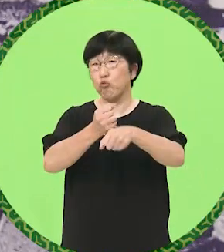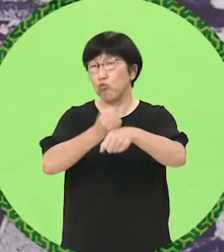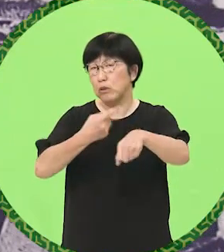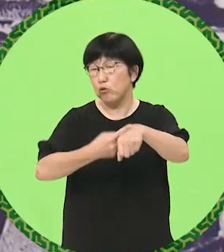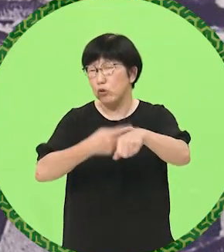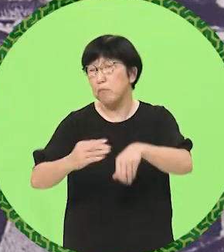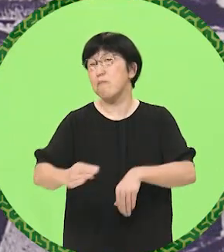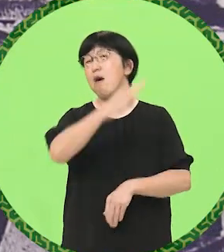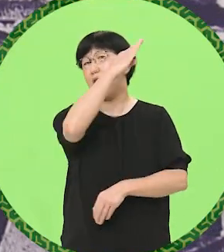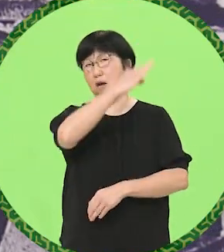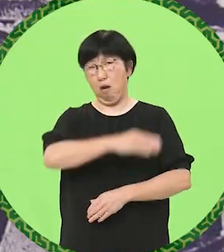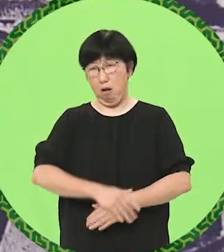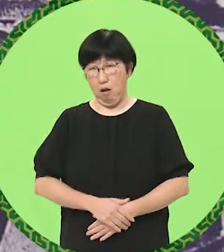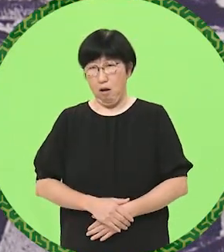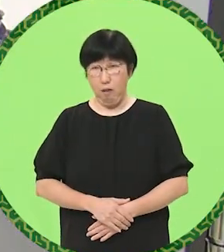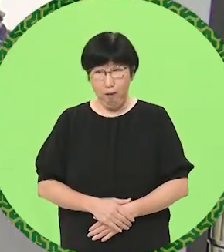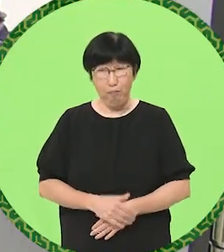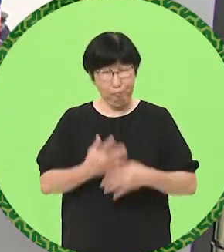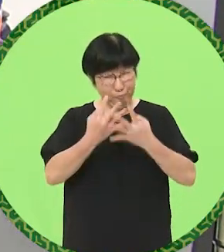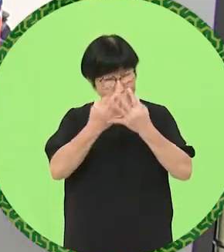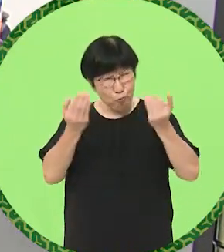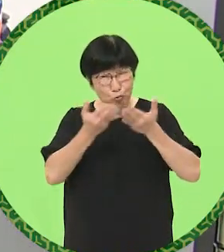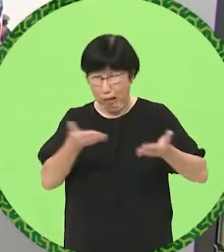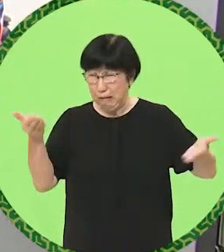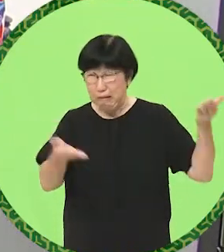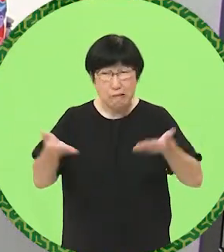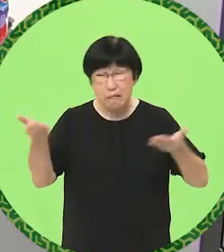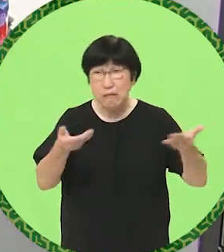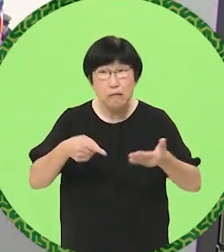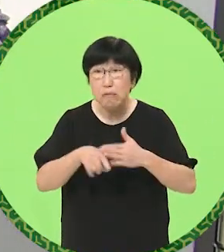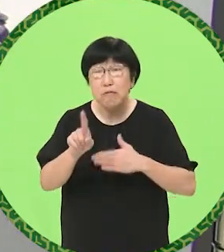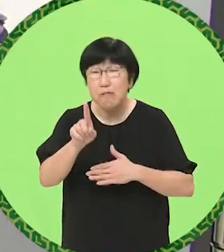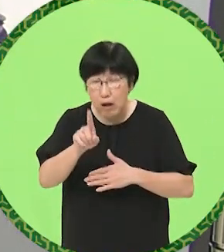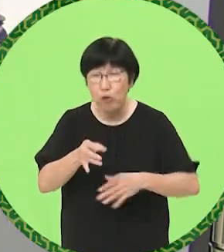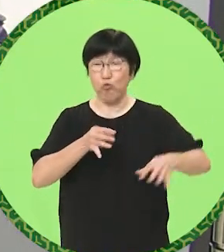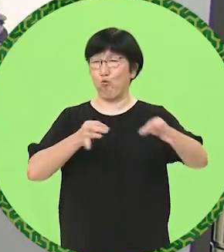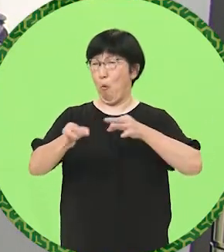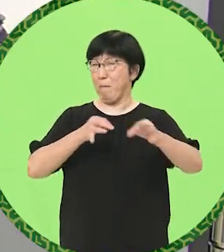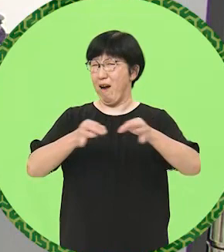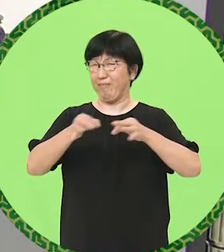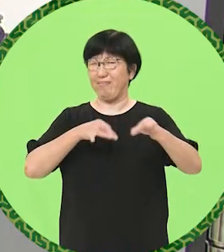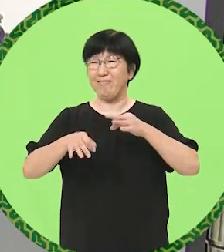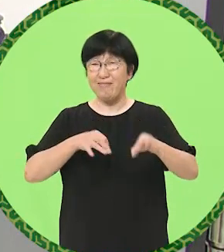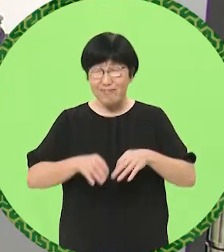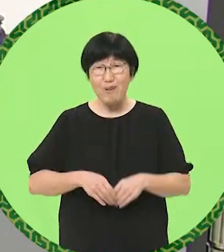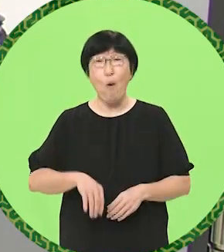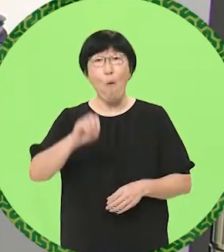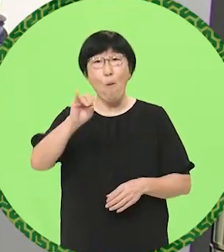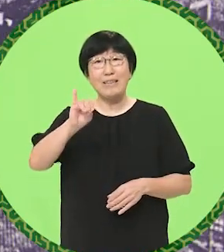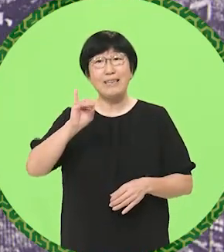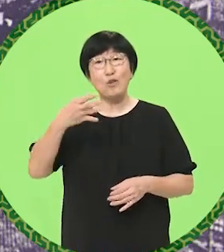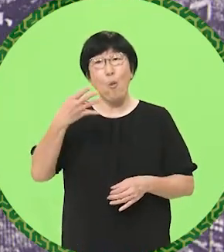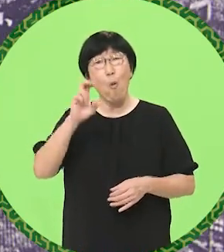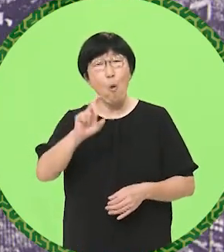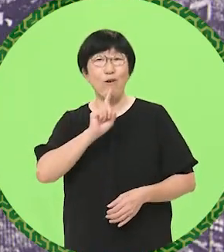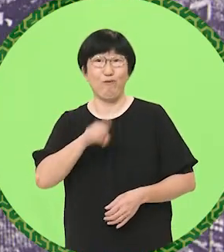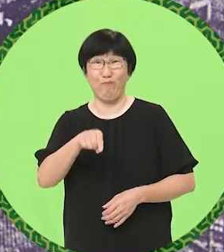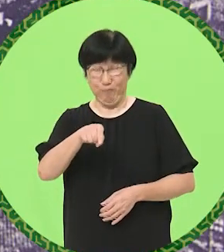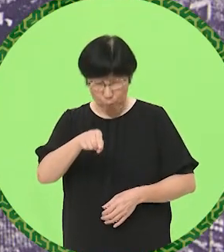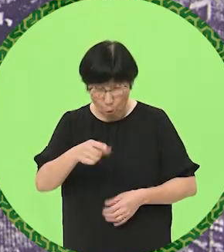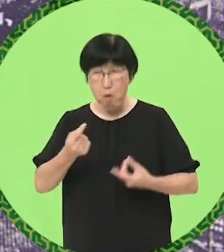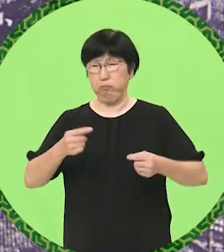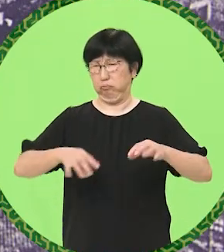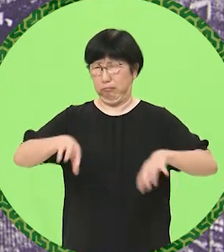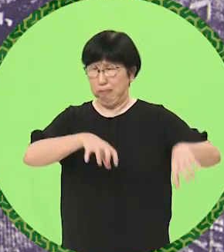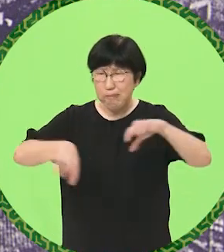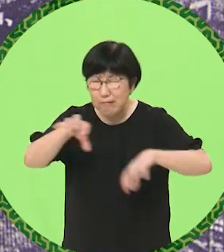技術がどんどん発達しました。またたくさんの船乗りが集まってくるんで、船乗りに対する商売、おちょろと言いました